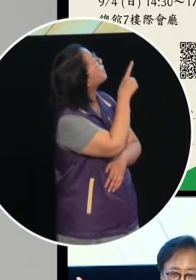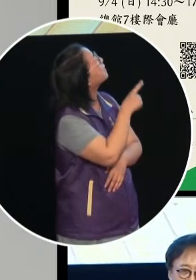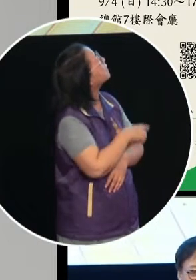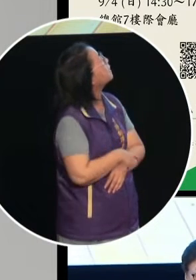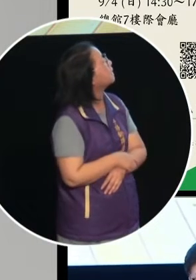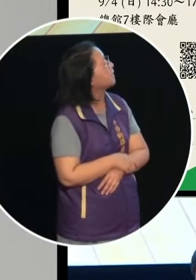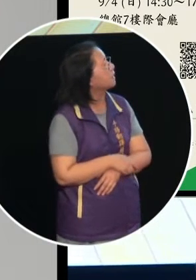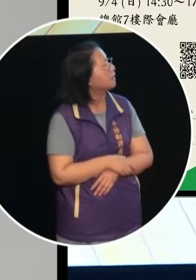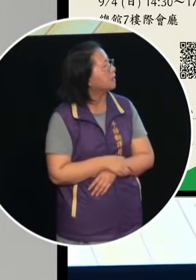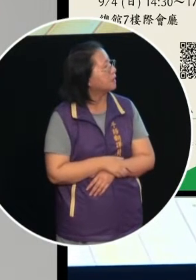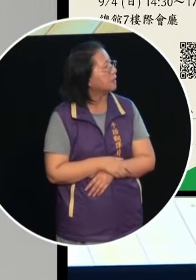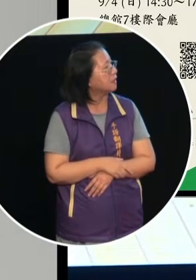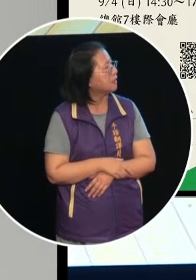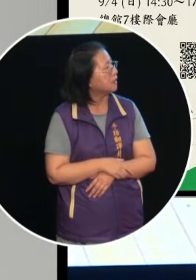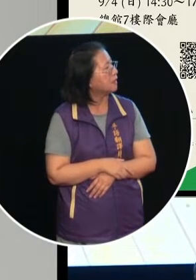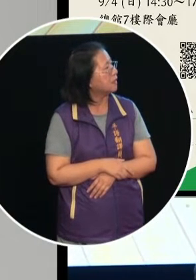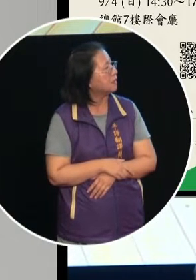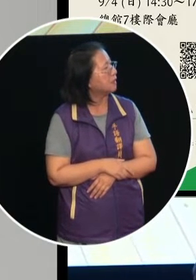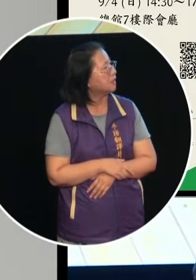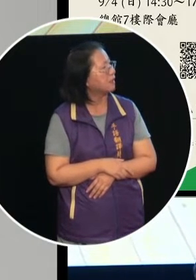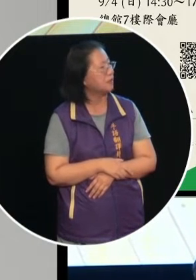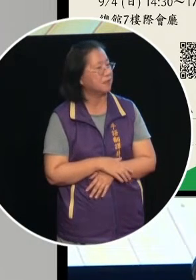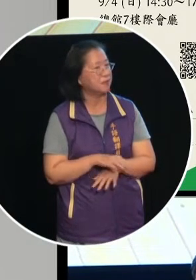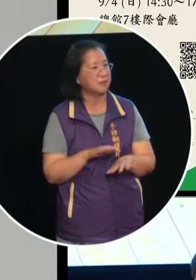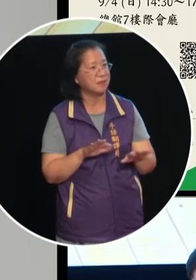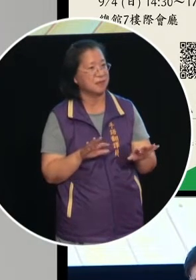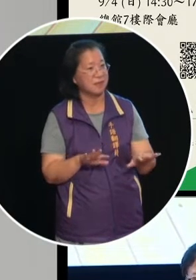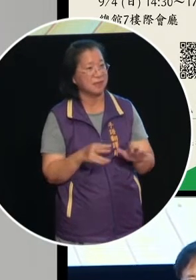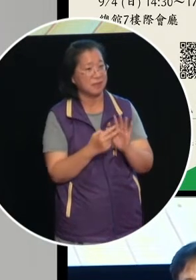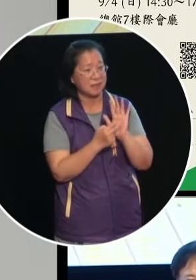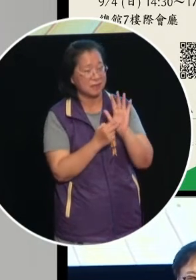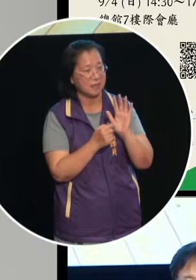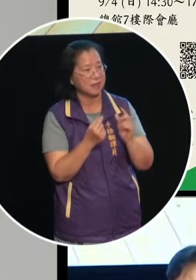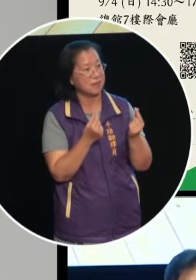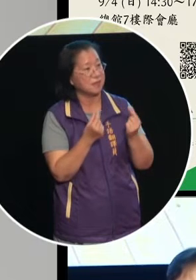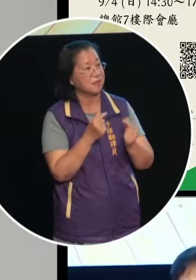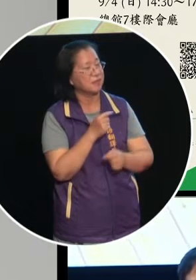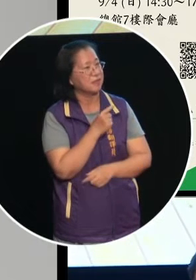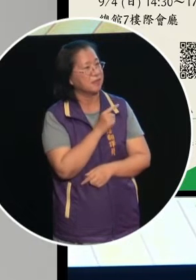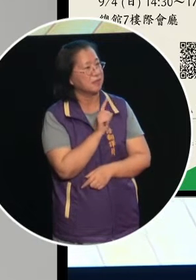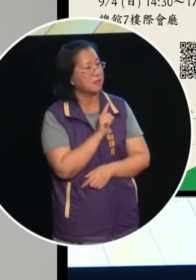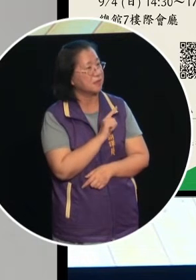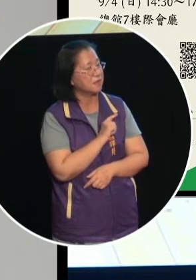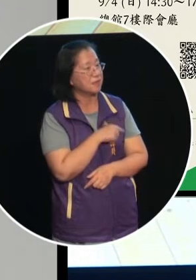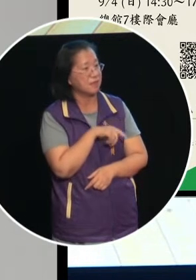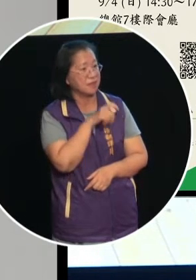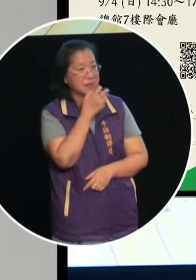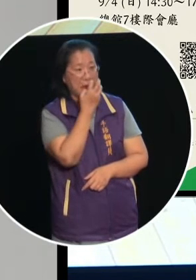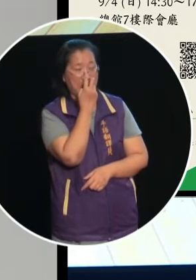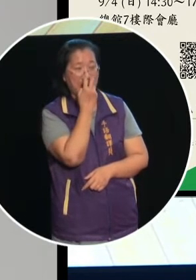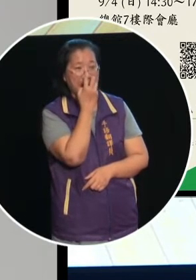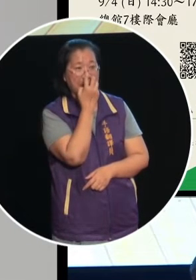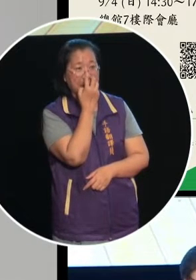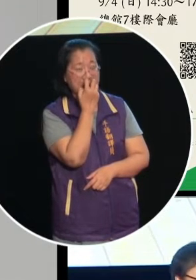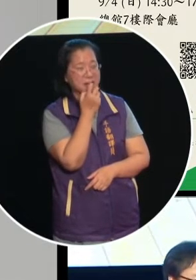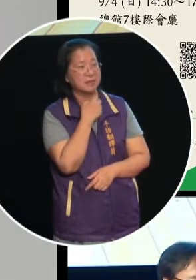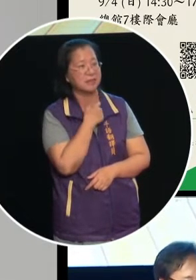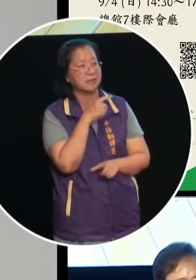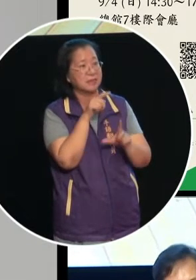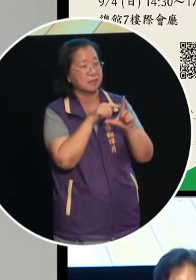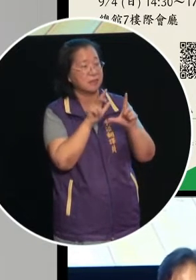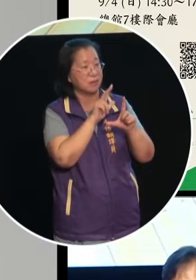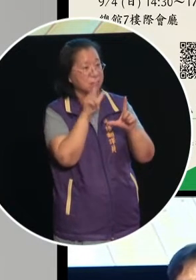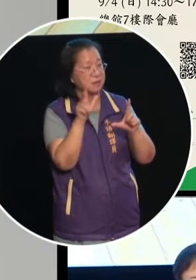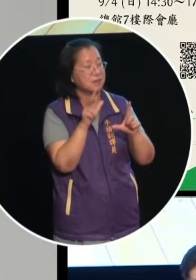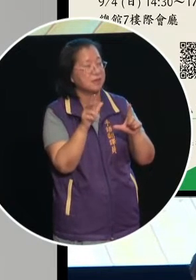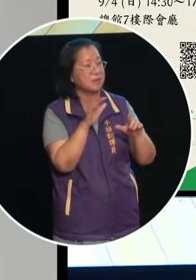么？这不是真正的坏人啊，一种歌舞伎的角色了。因为安倍先生的这个他的形象，